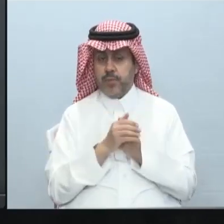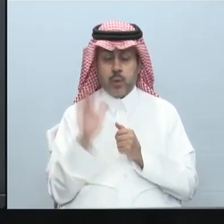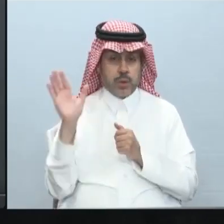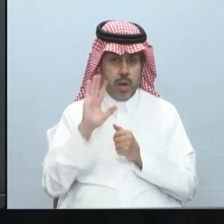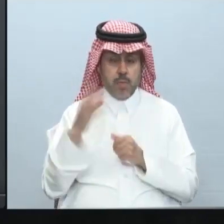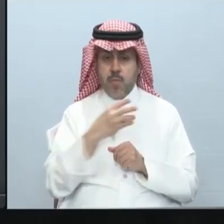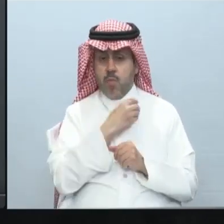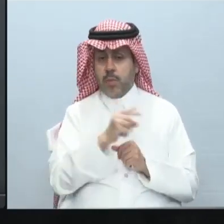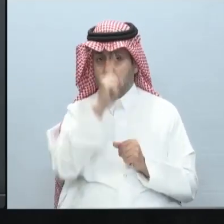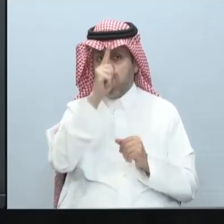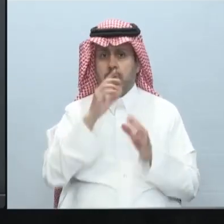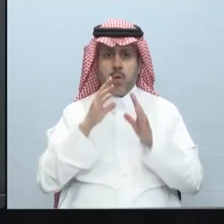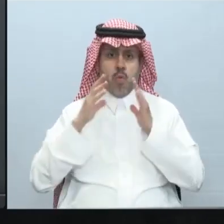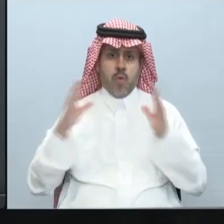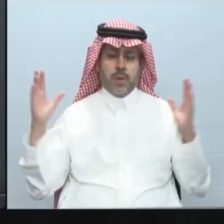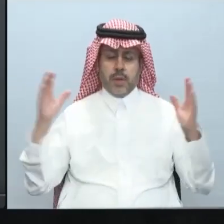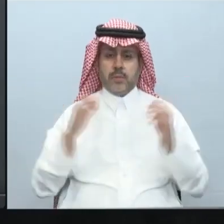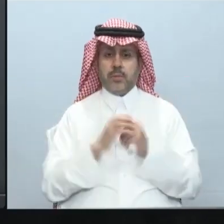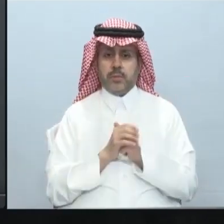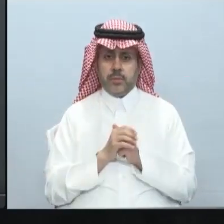والسلام عليكم ورحمه الله وبركاته